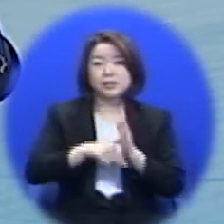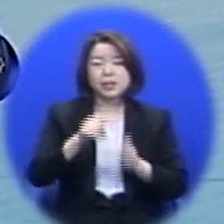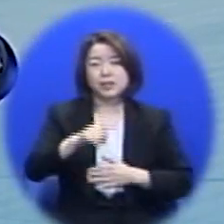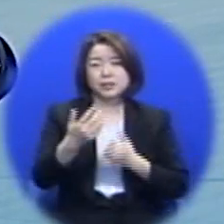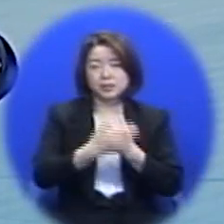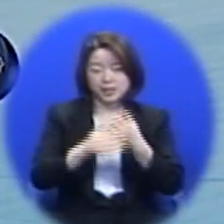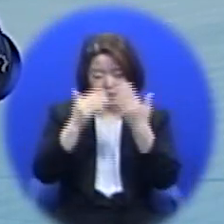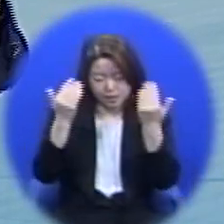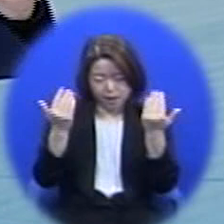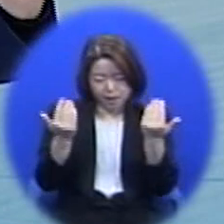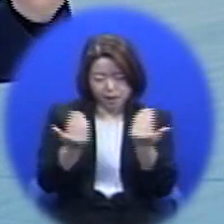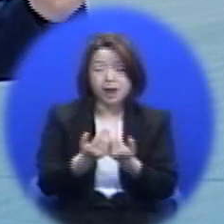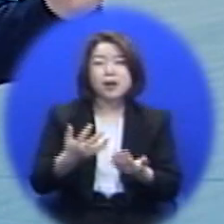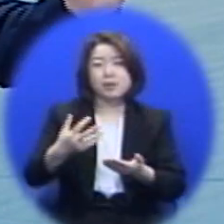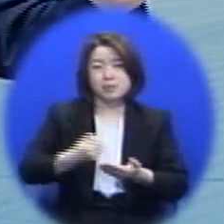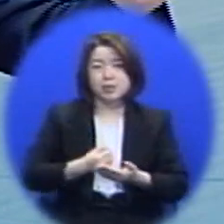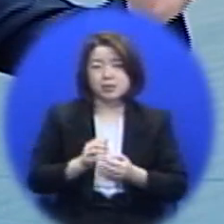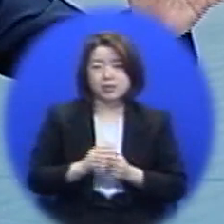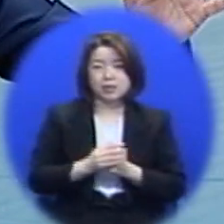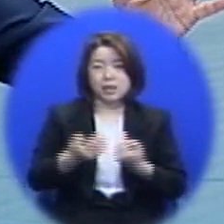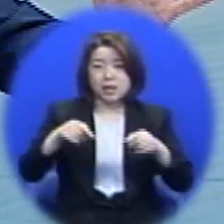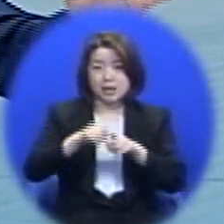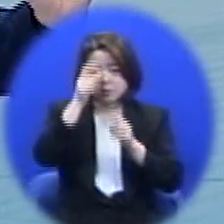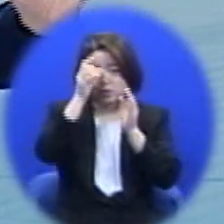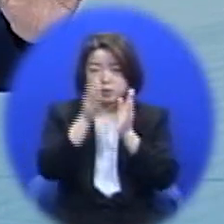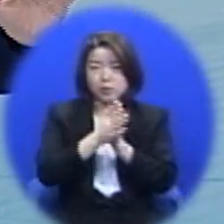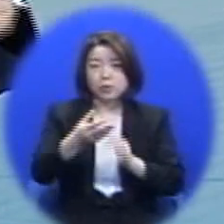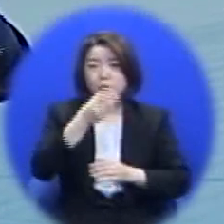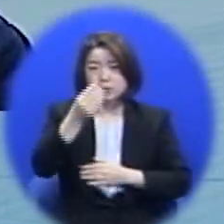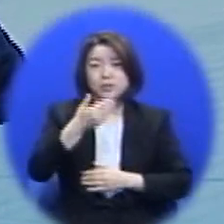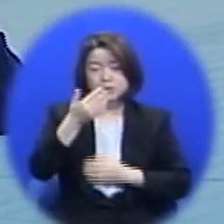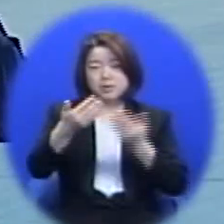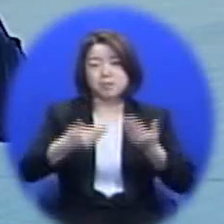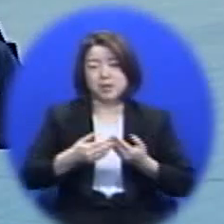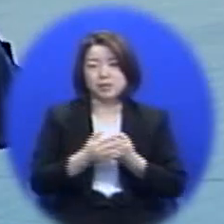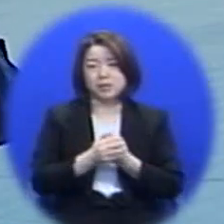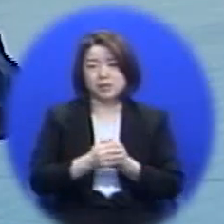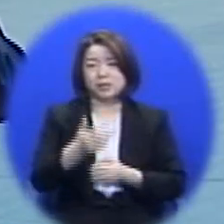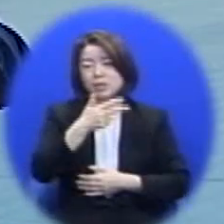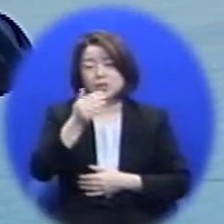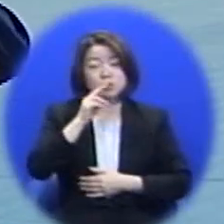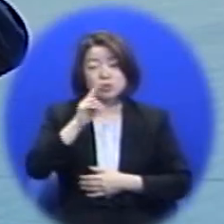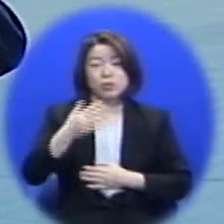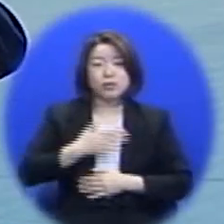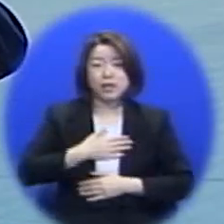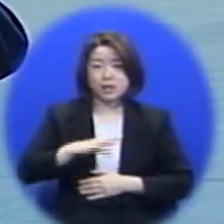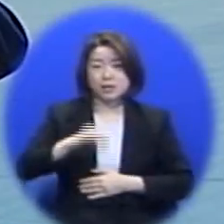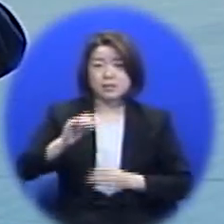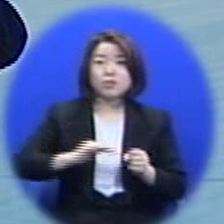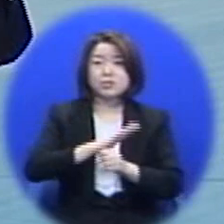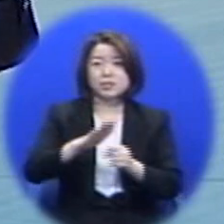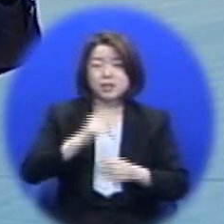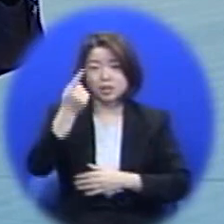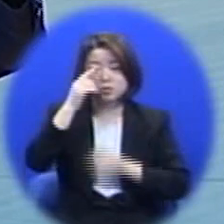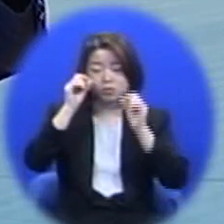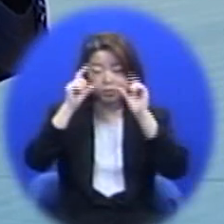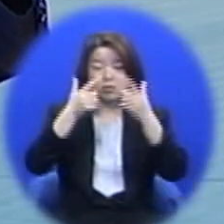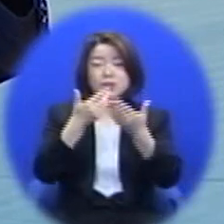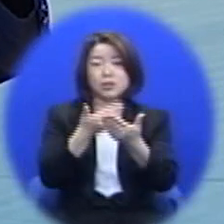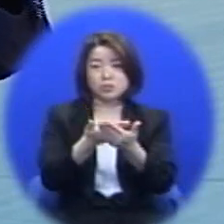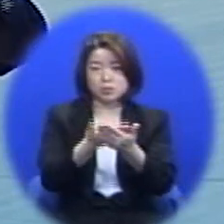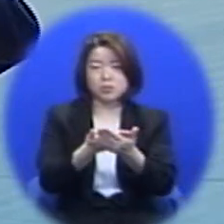받으시기 바랍니다. 우리 같이 기도하시고 성찬을 받겠는데 주여 제게 첫사랑의 눈을 뜨게